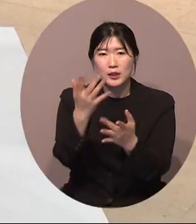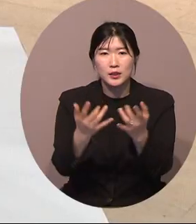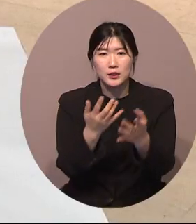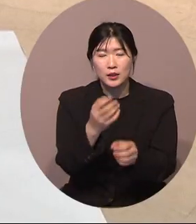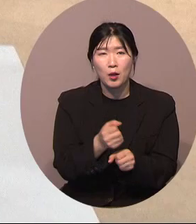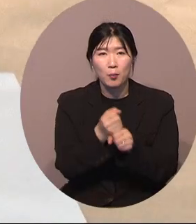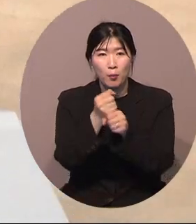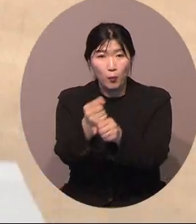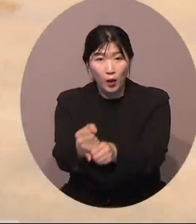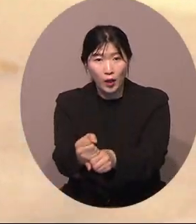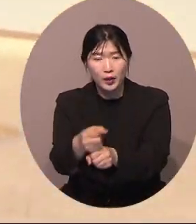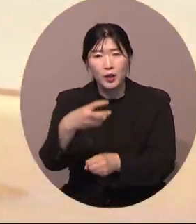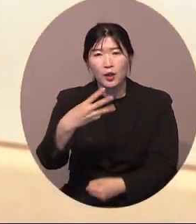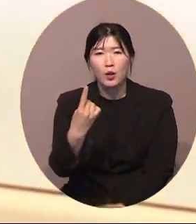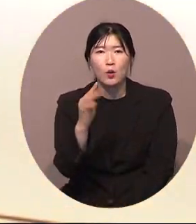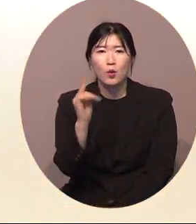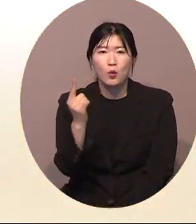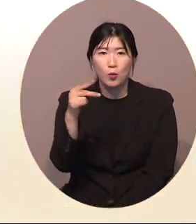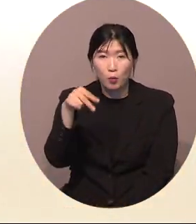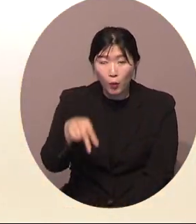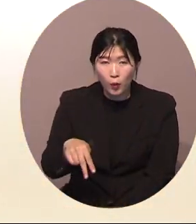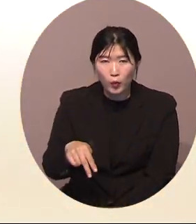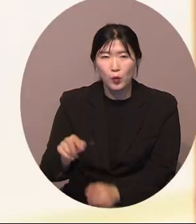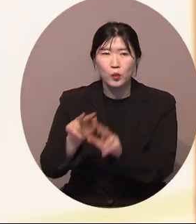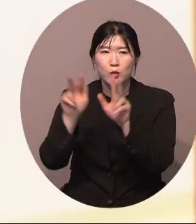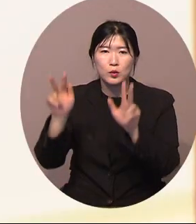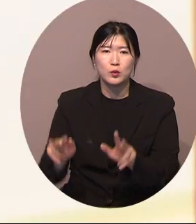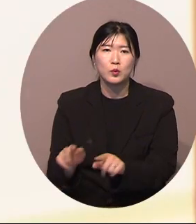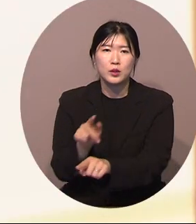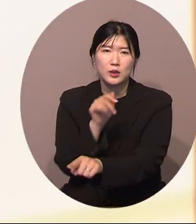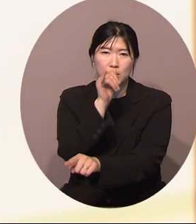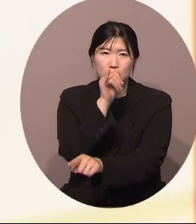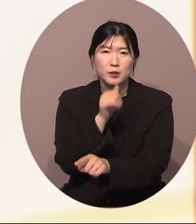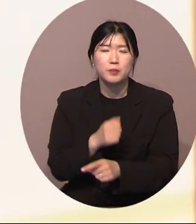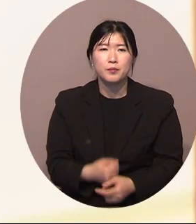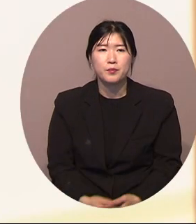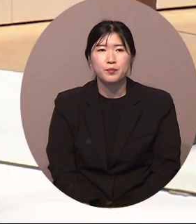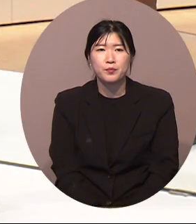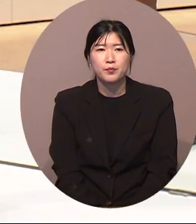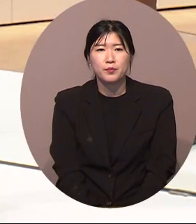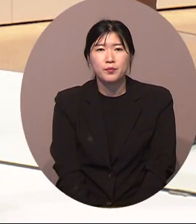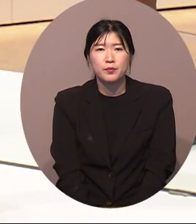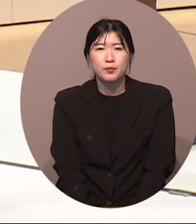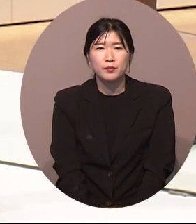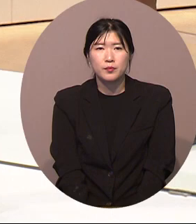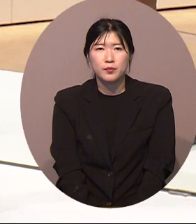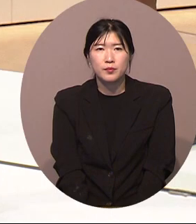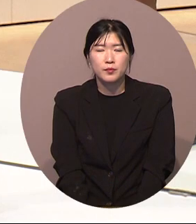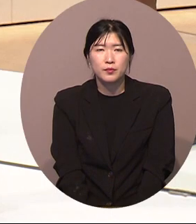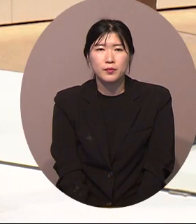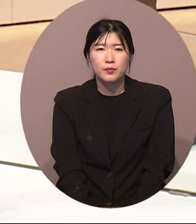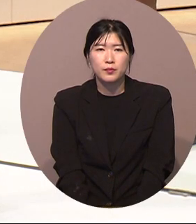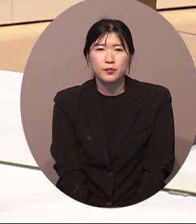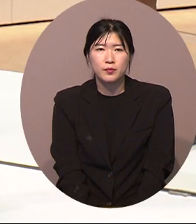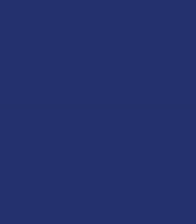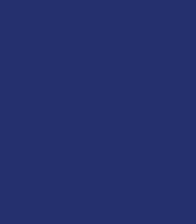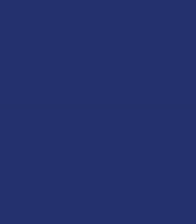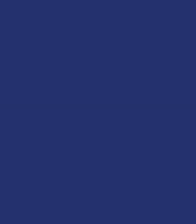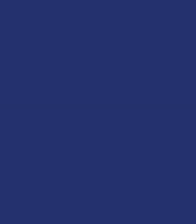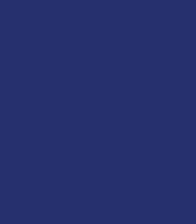성화와 성화를 봉송한 로봇 등 올림픽 유물도 만날 수 있습니다. MBC 뉴스 김유미입니다.